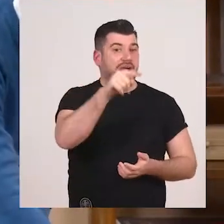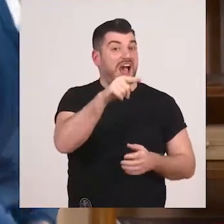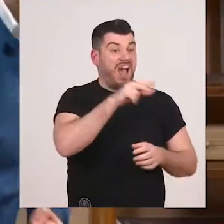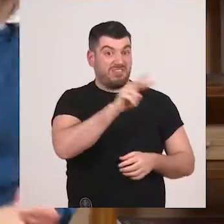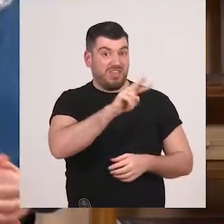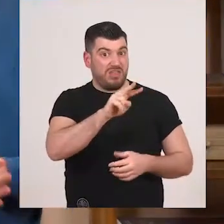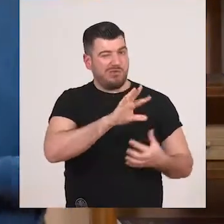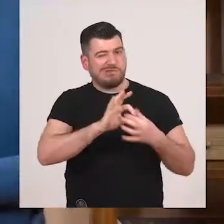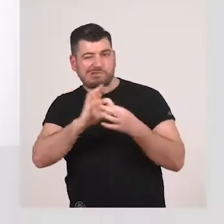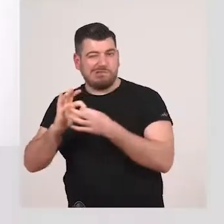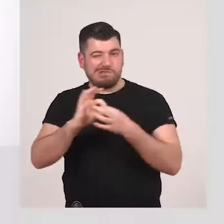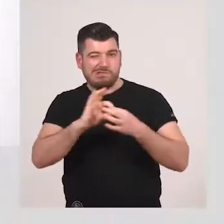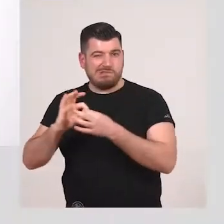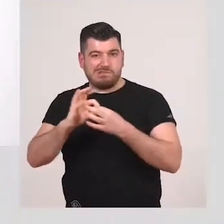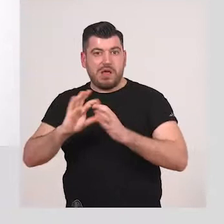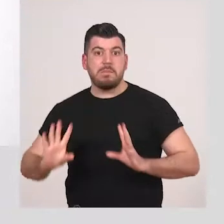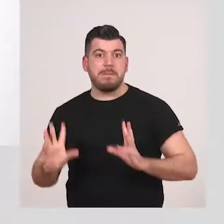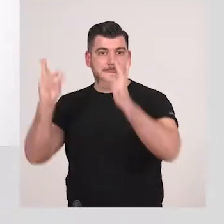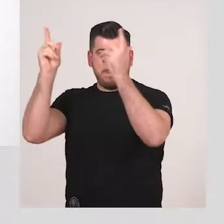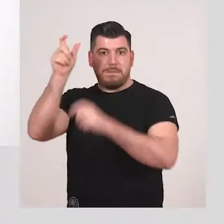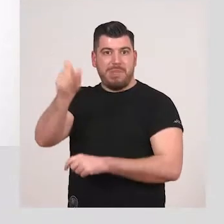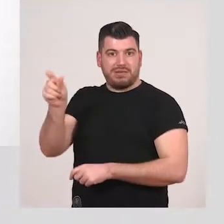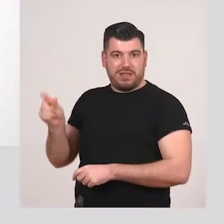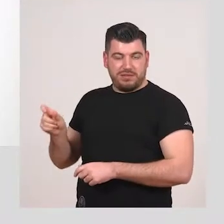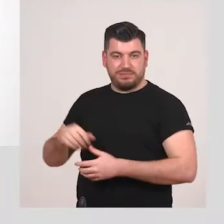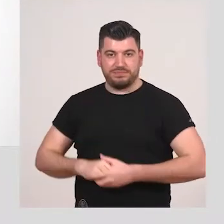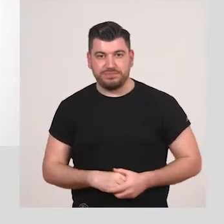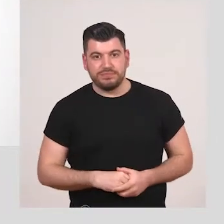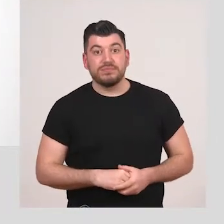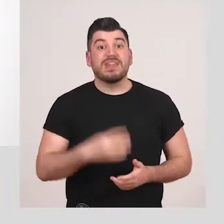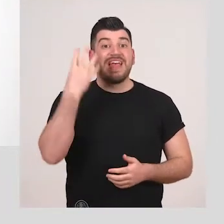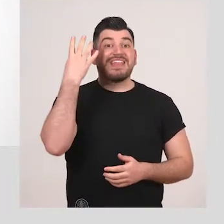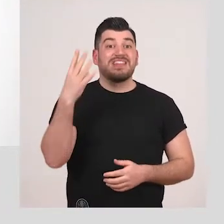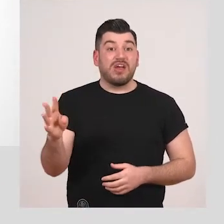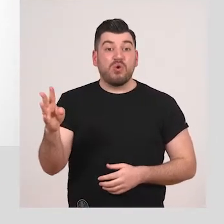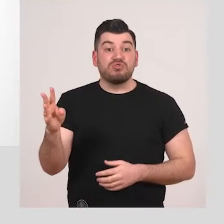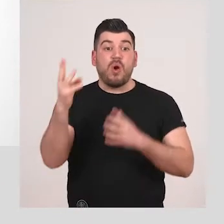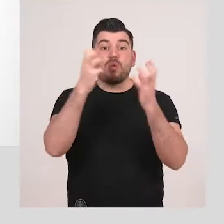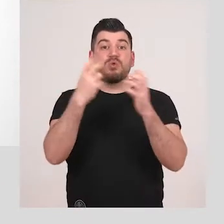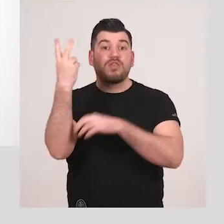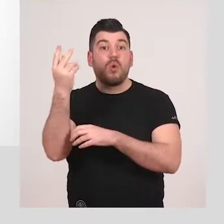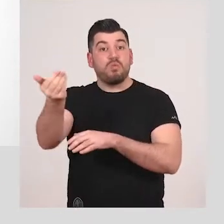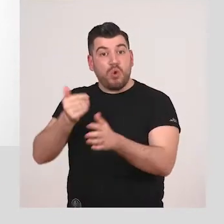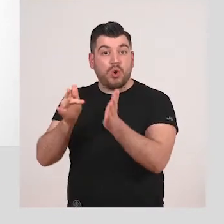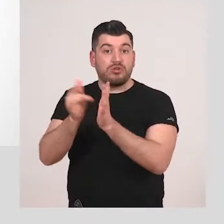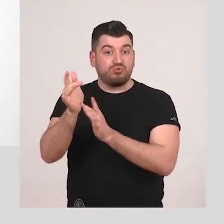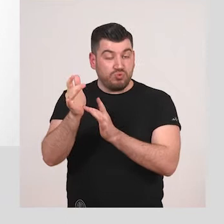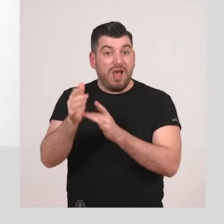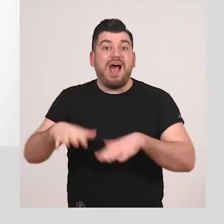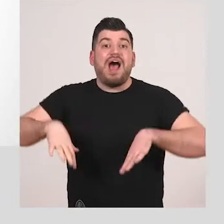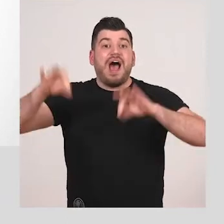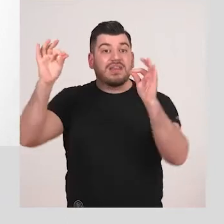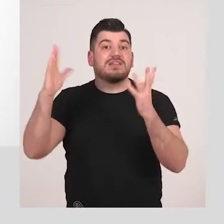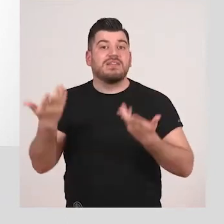Γι' αυτό λοιπόν το 492 π.Χ. ξεκινάει η πρώτη περσική